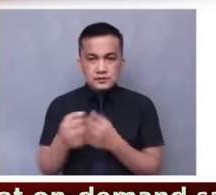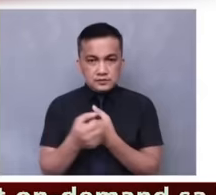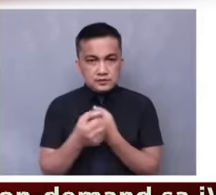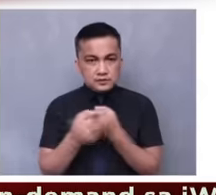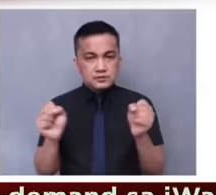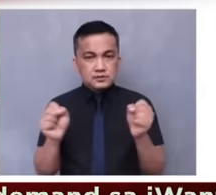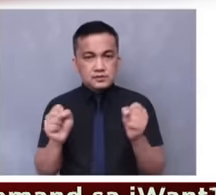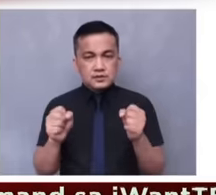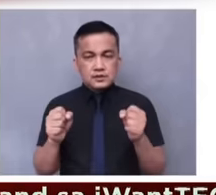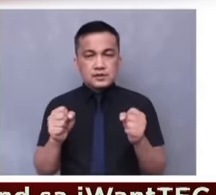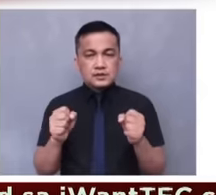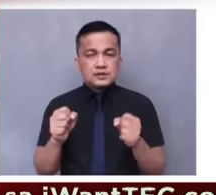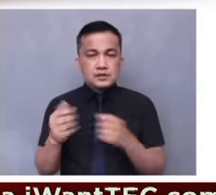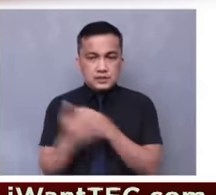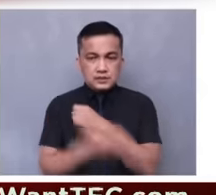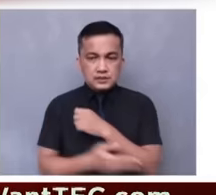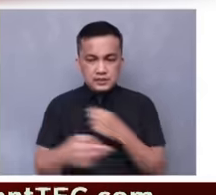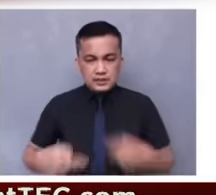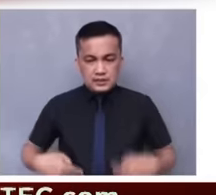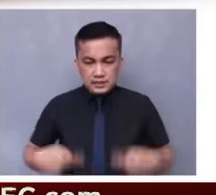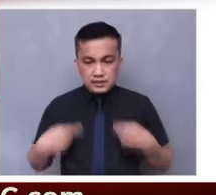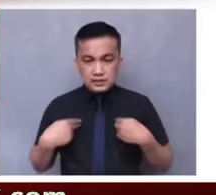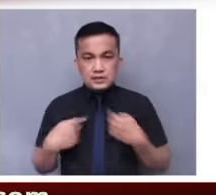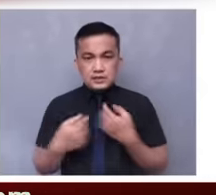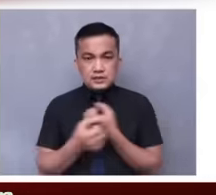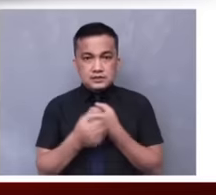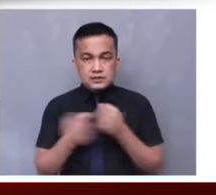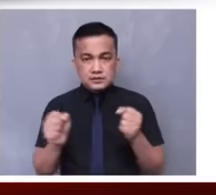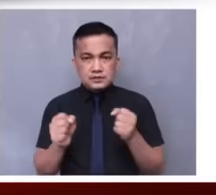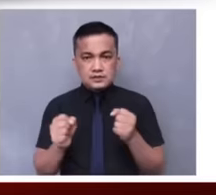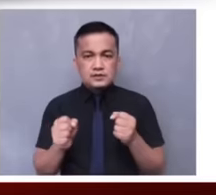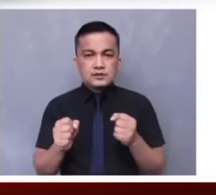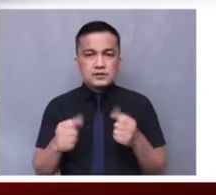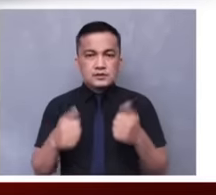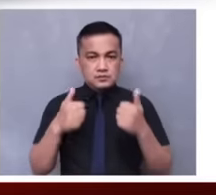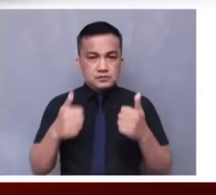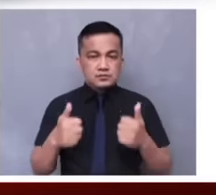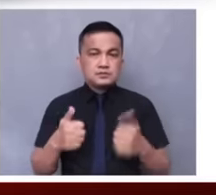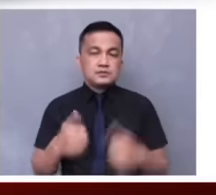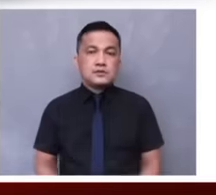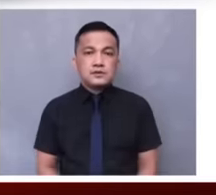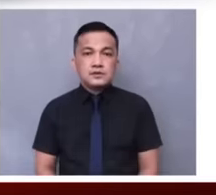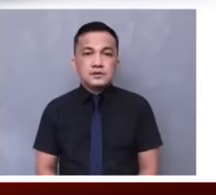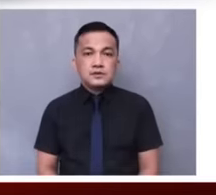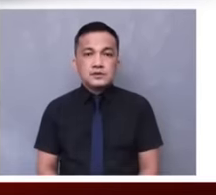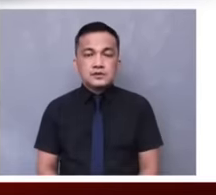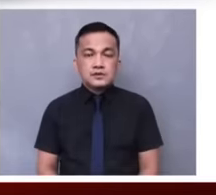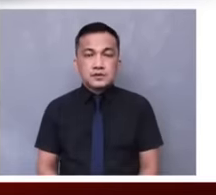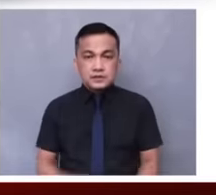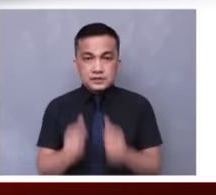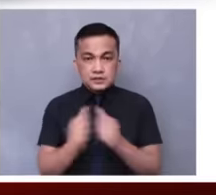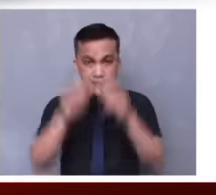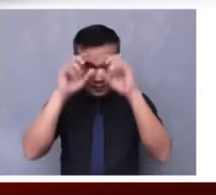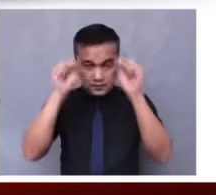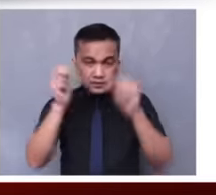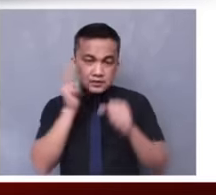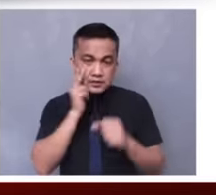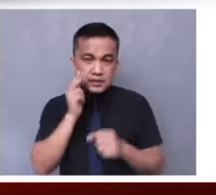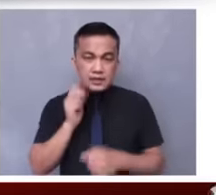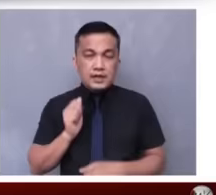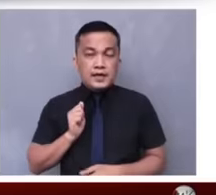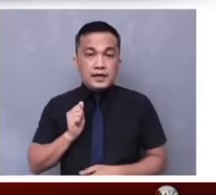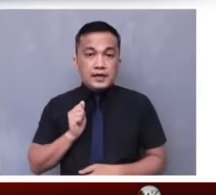health, safety, and wellness. Kasama ng Pangulo sa Pinaglabanan si AFP Chief of Staff Andres Centeno